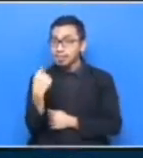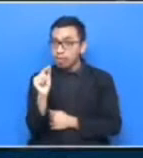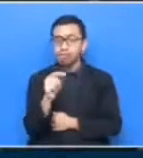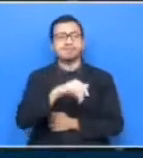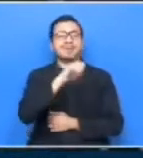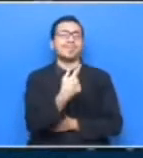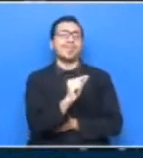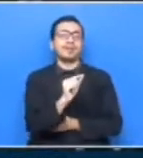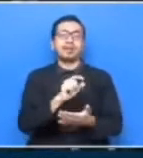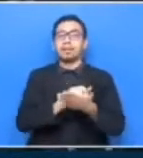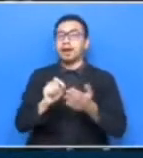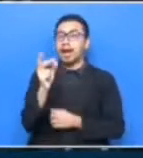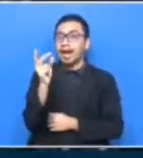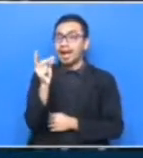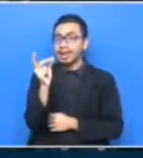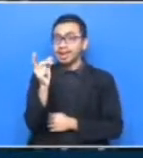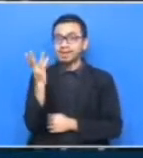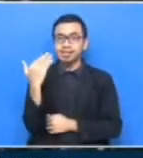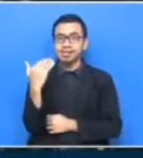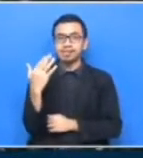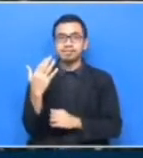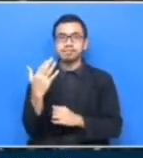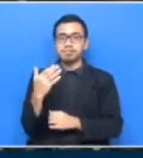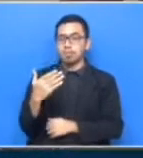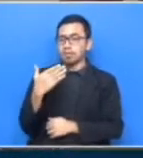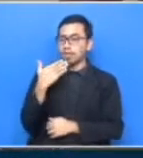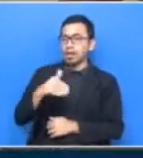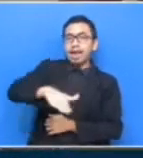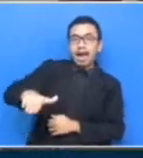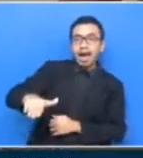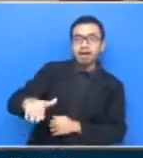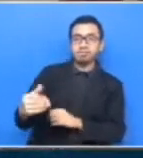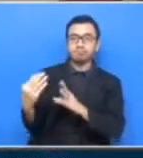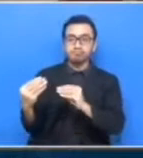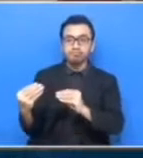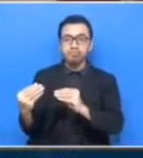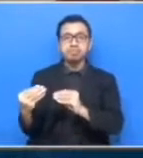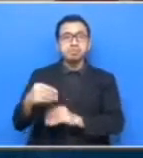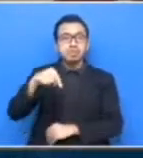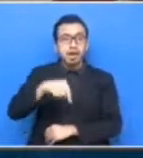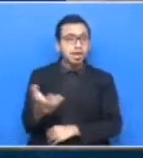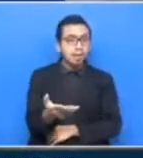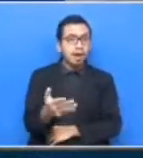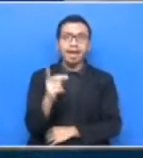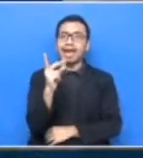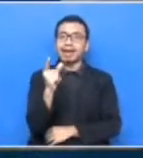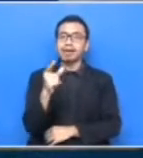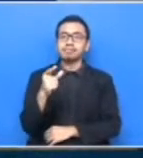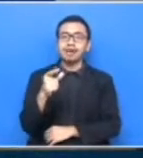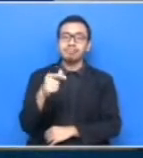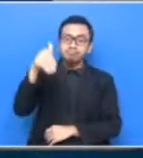ini sudah dipantau tadi sempat ngobrol dengan dia punya anak Bos sekarang posisinya sudah di Kota Makassar Hai